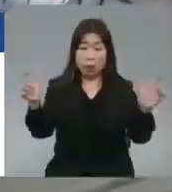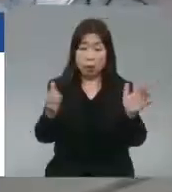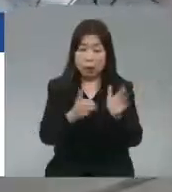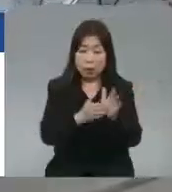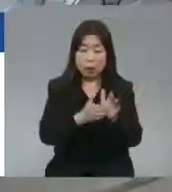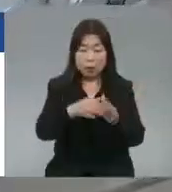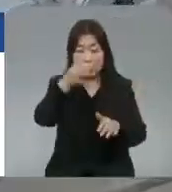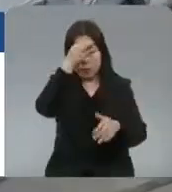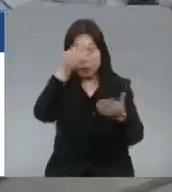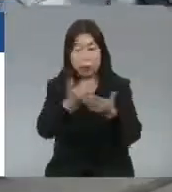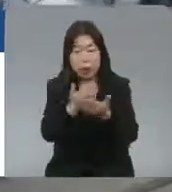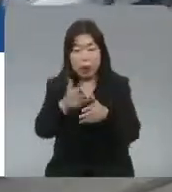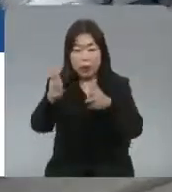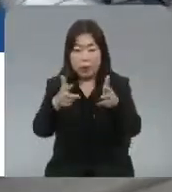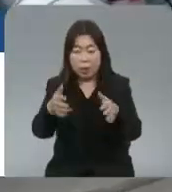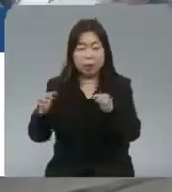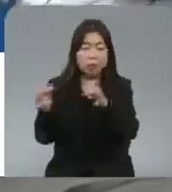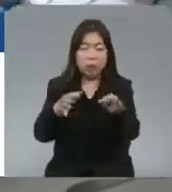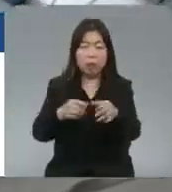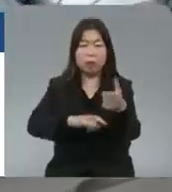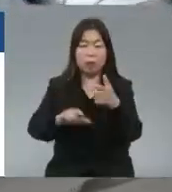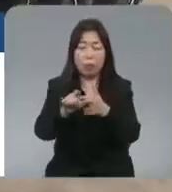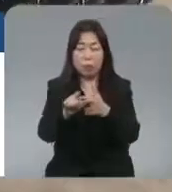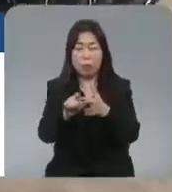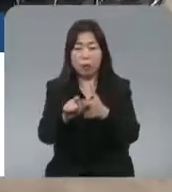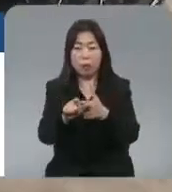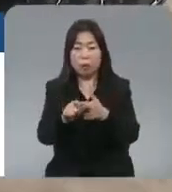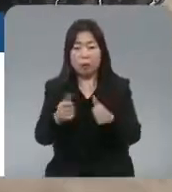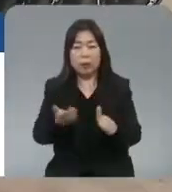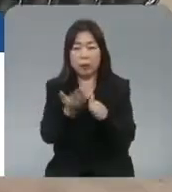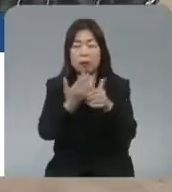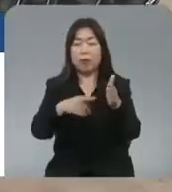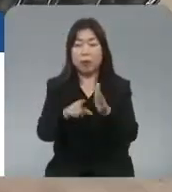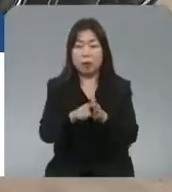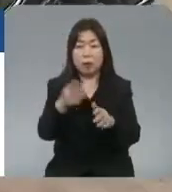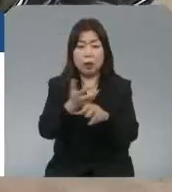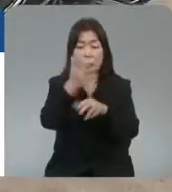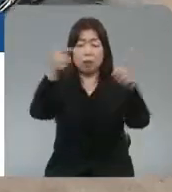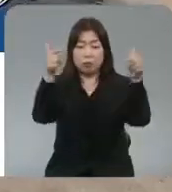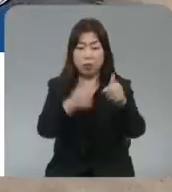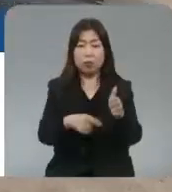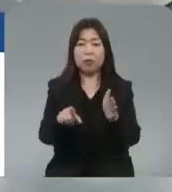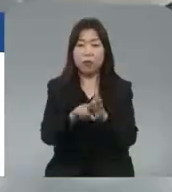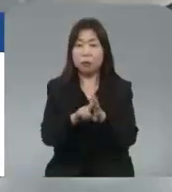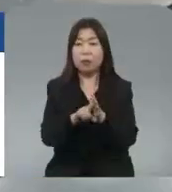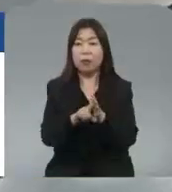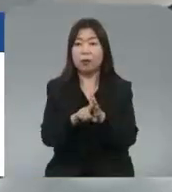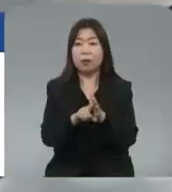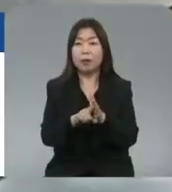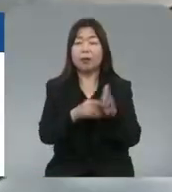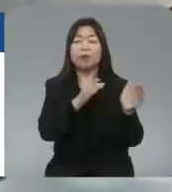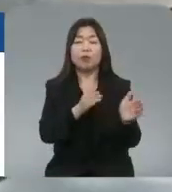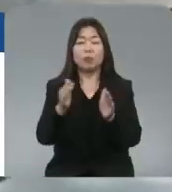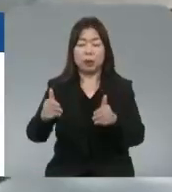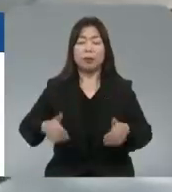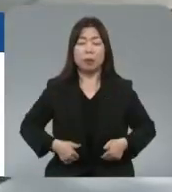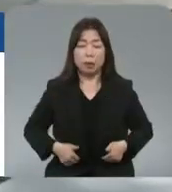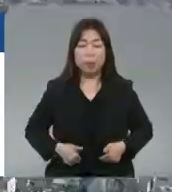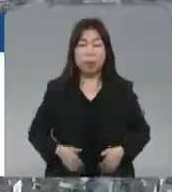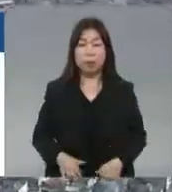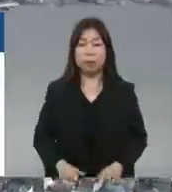достижению углеродной нейтральности на мировом уровне эксперты опасаются что в ходе достижение этой цели